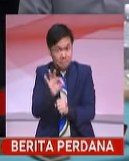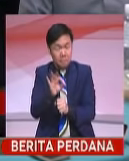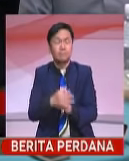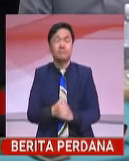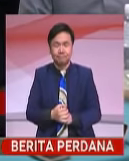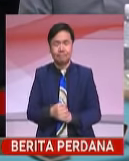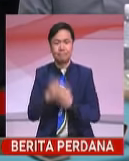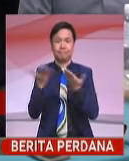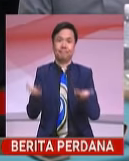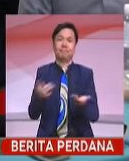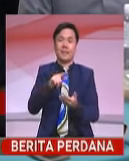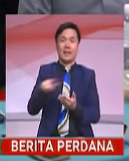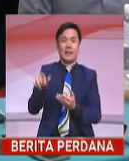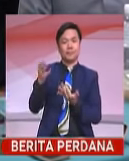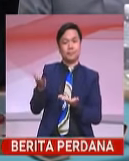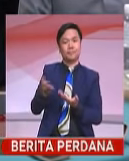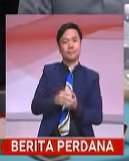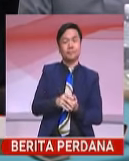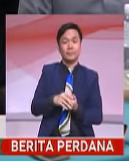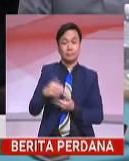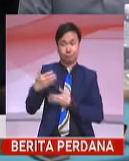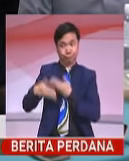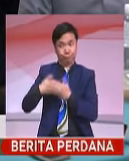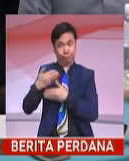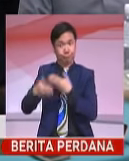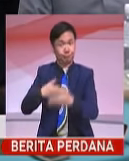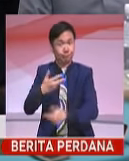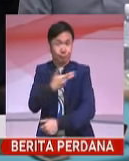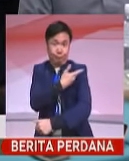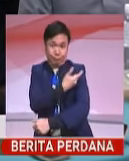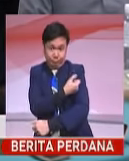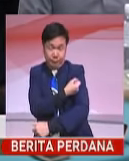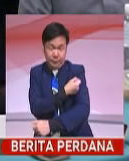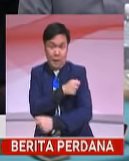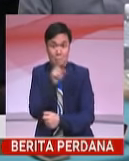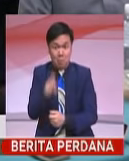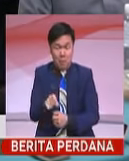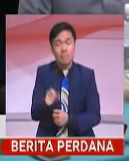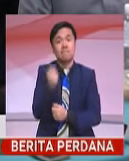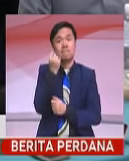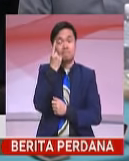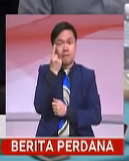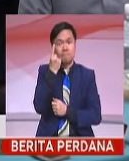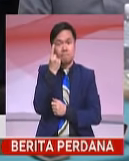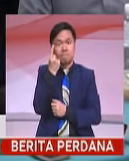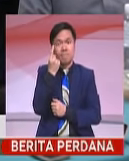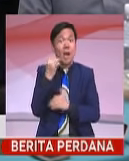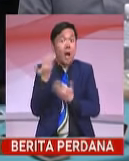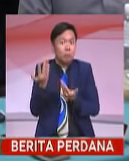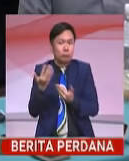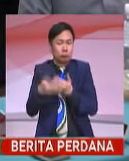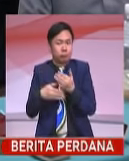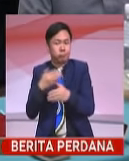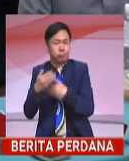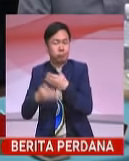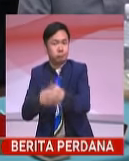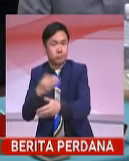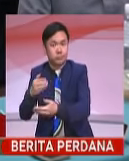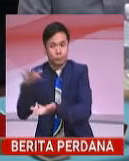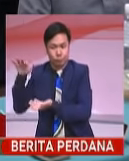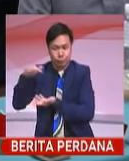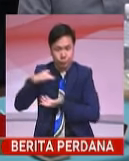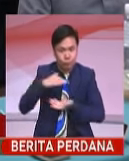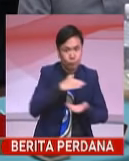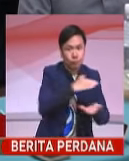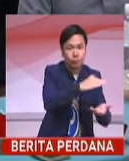Mereka yang akan mengendalikan proses vaksinasi di Bintulu ini akan memahami prosedur sebenarnya yang sebenarnya